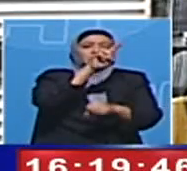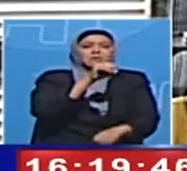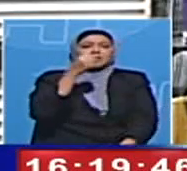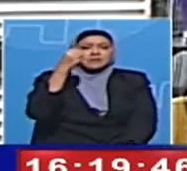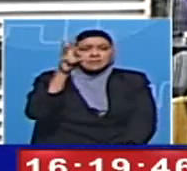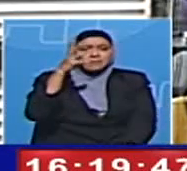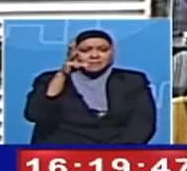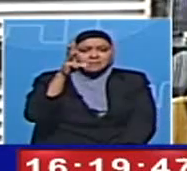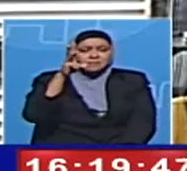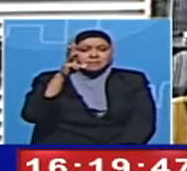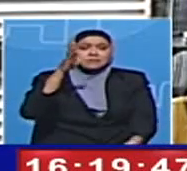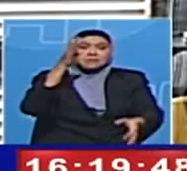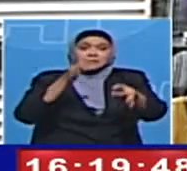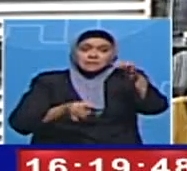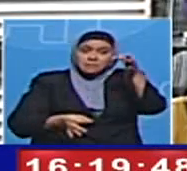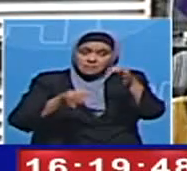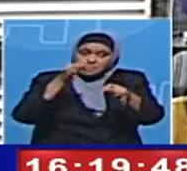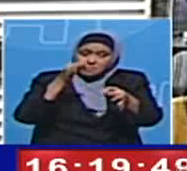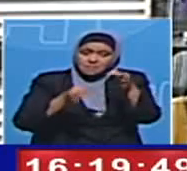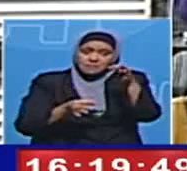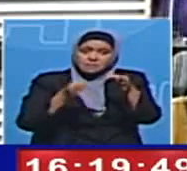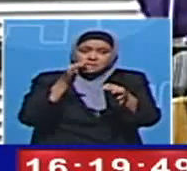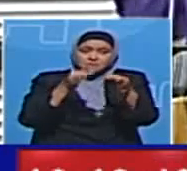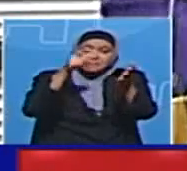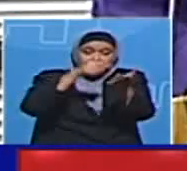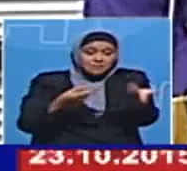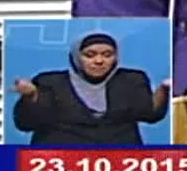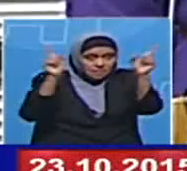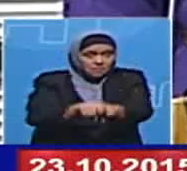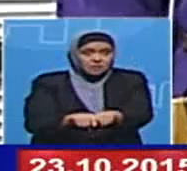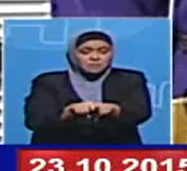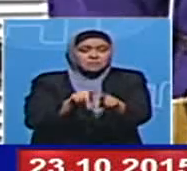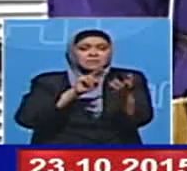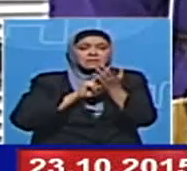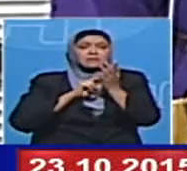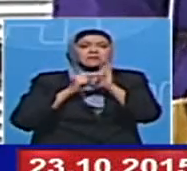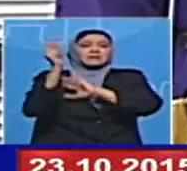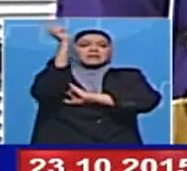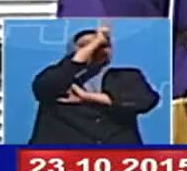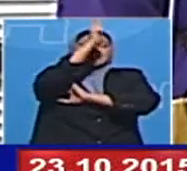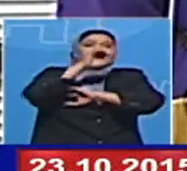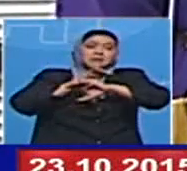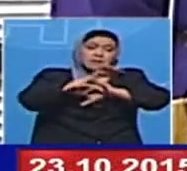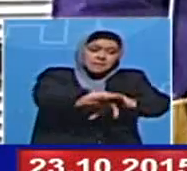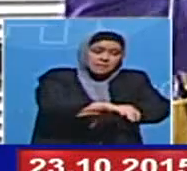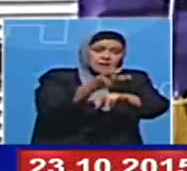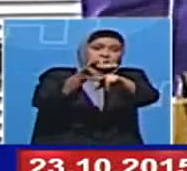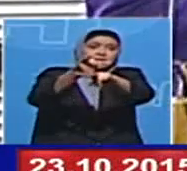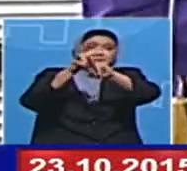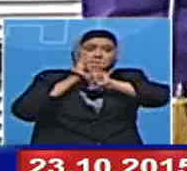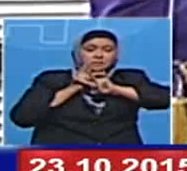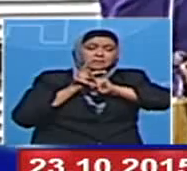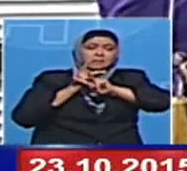2016 andai kata andai kata ini berlaku kerajaan terpaksa meminjam